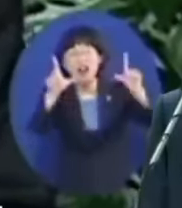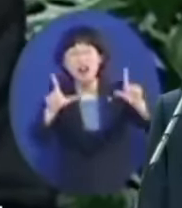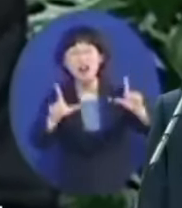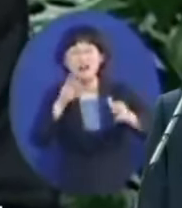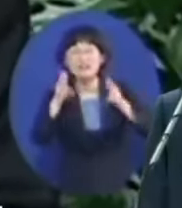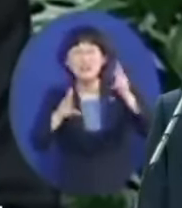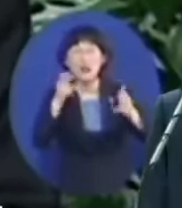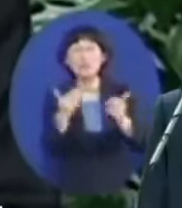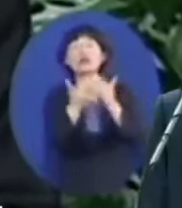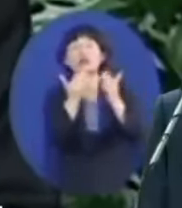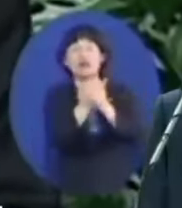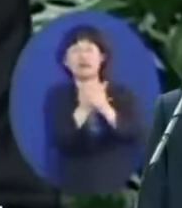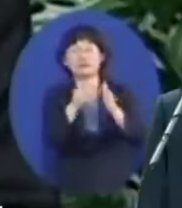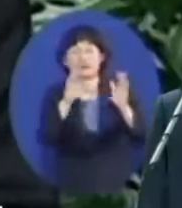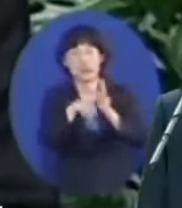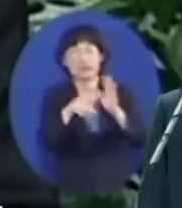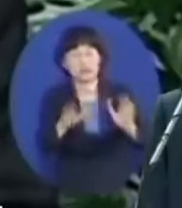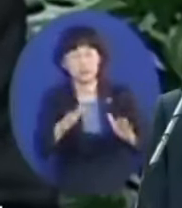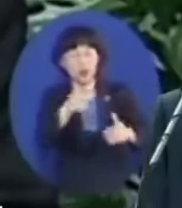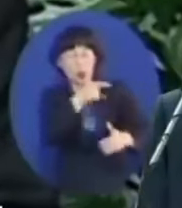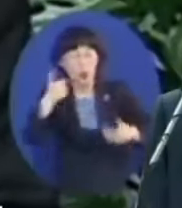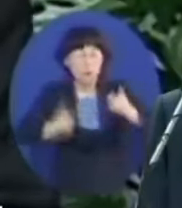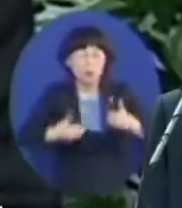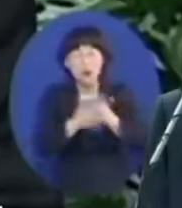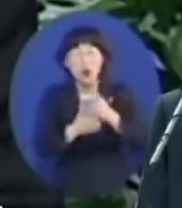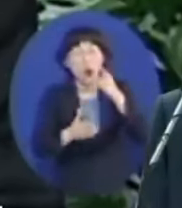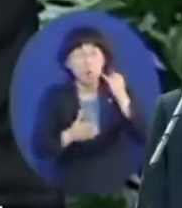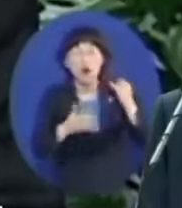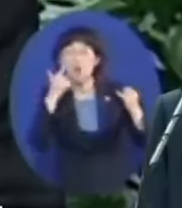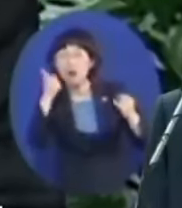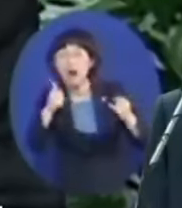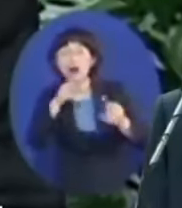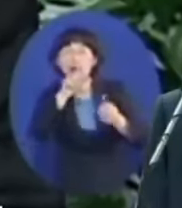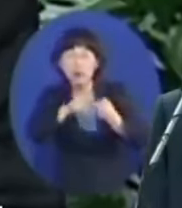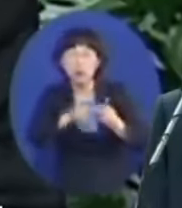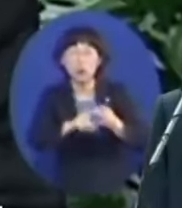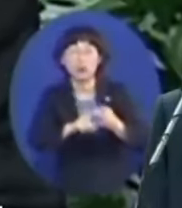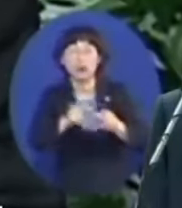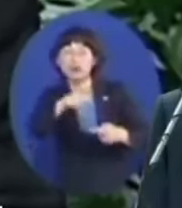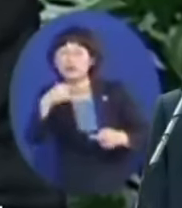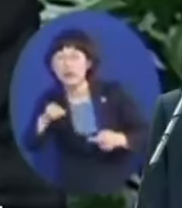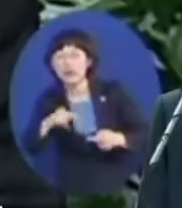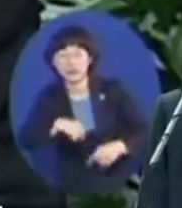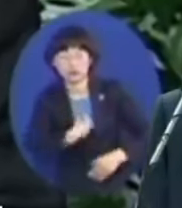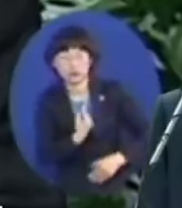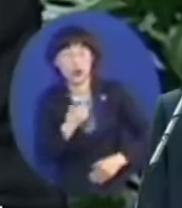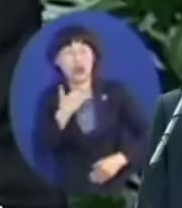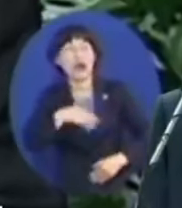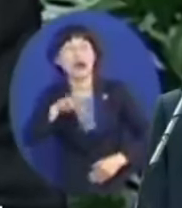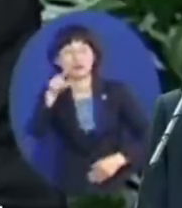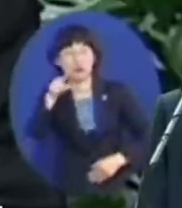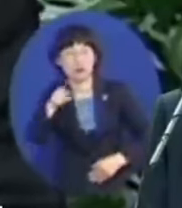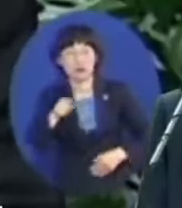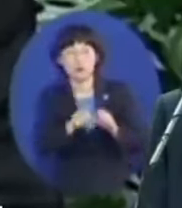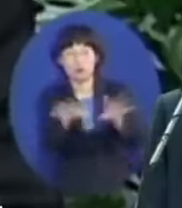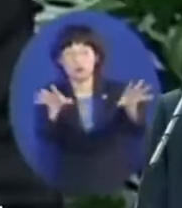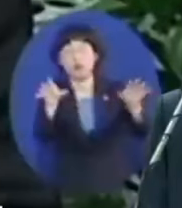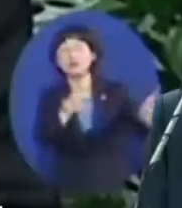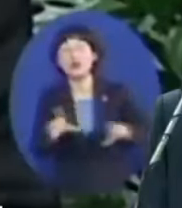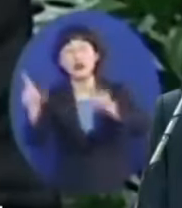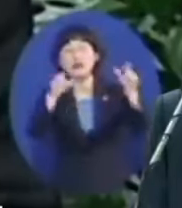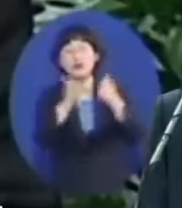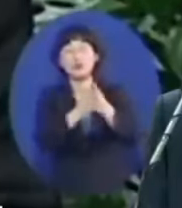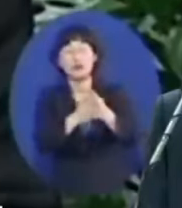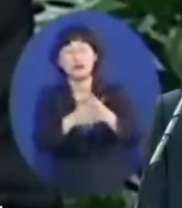산업사회에서 너무 바쁨으로 아버지는 아버지대로 어머니는 어머니대로 아들, 딸들은 자기 스스로 다 흩어져 살기 때문에